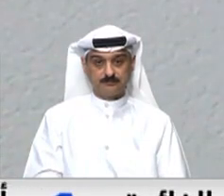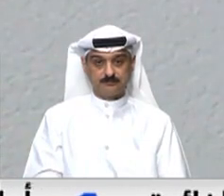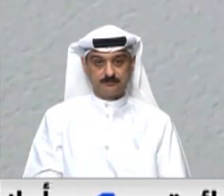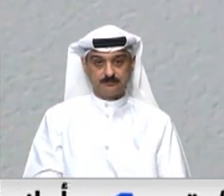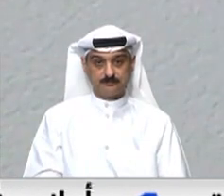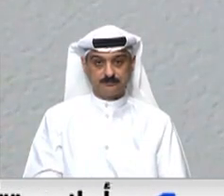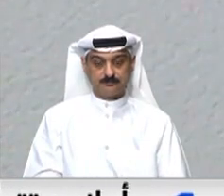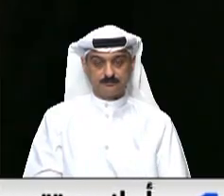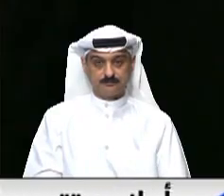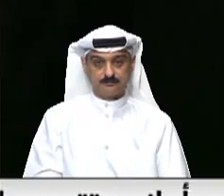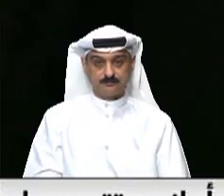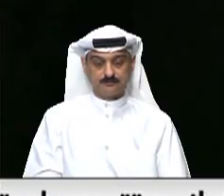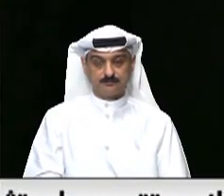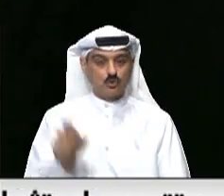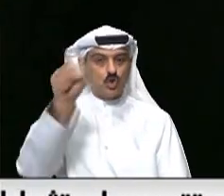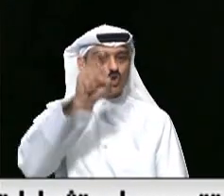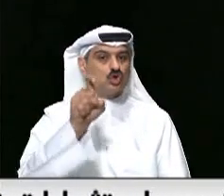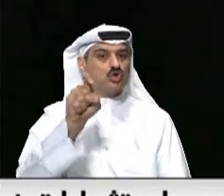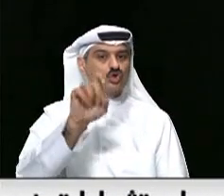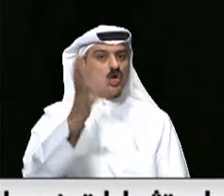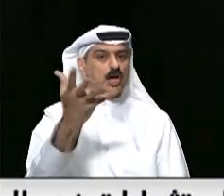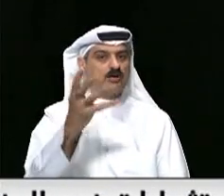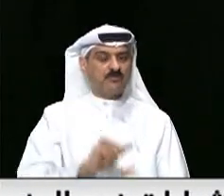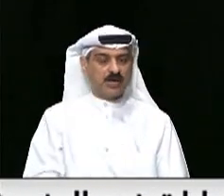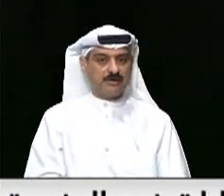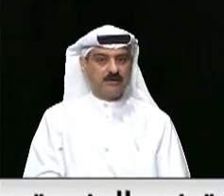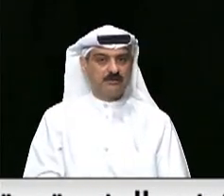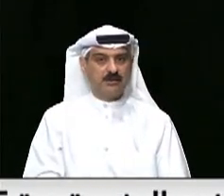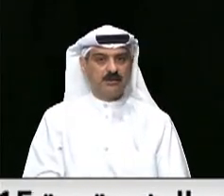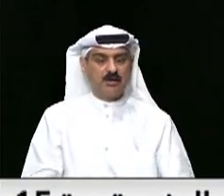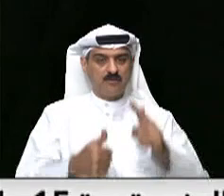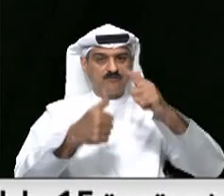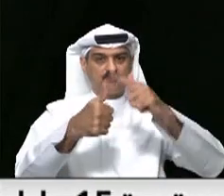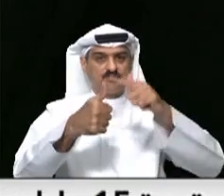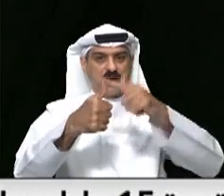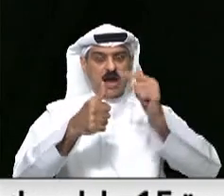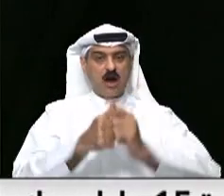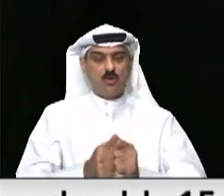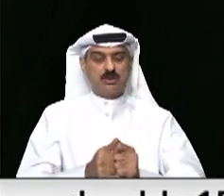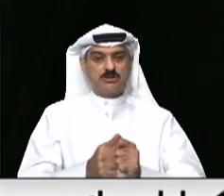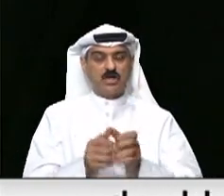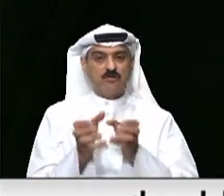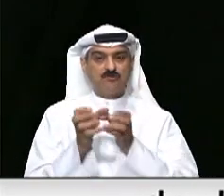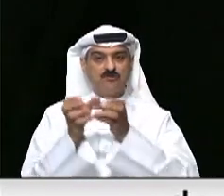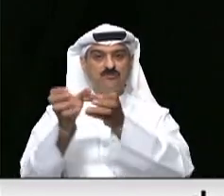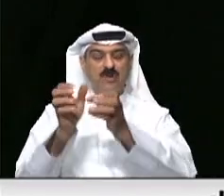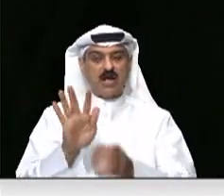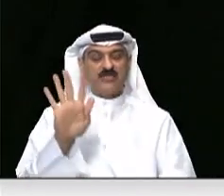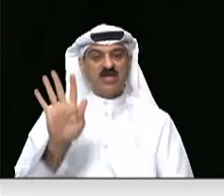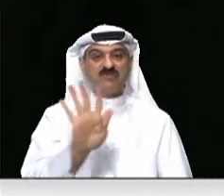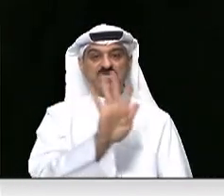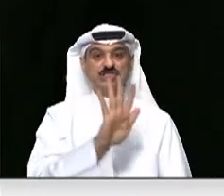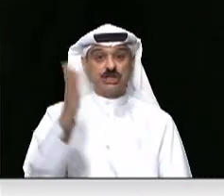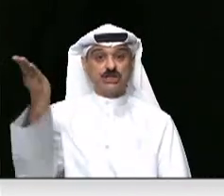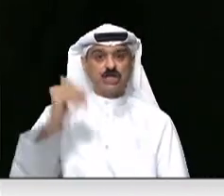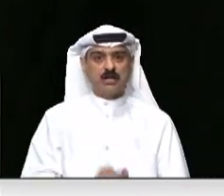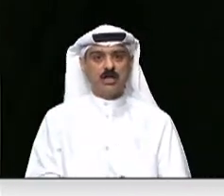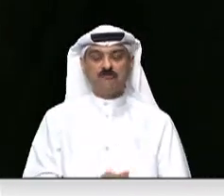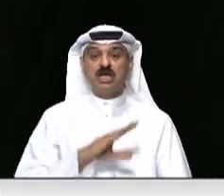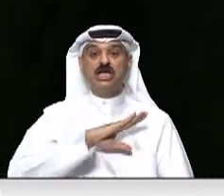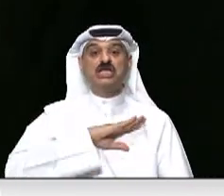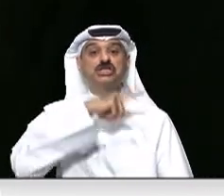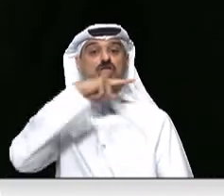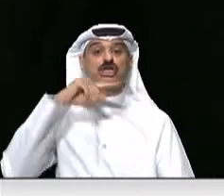اسمحي لي هنا بالمقاطعة، يعني طالما نحن نتحدث عن قوات شيشانية ونتحدث عن قوات فاغنر، أين الجيش